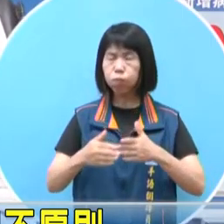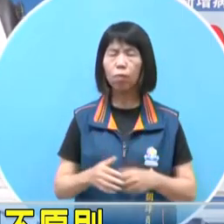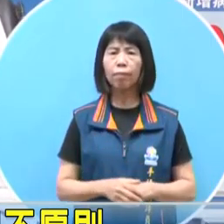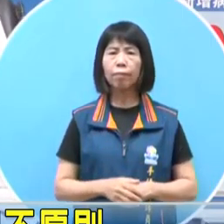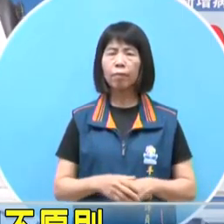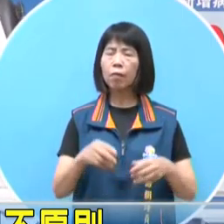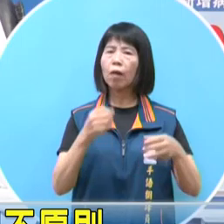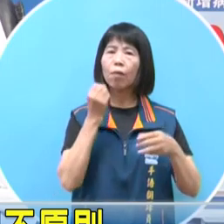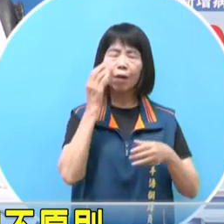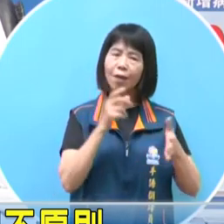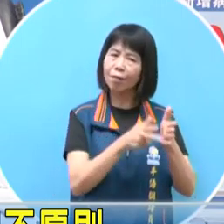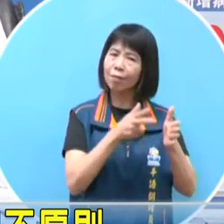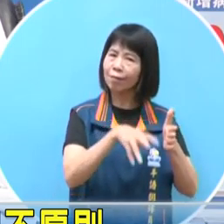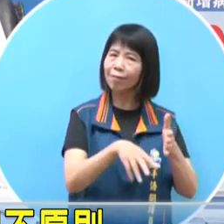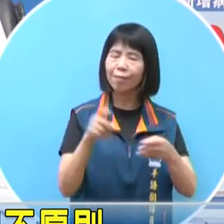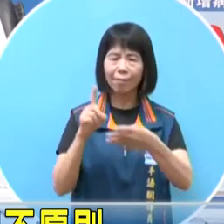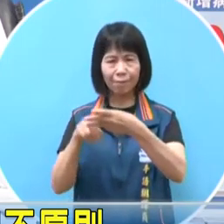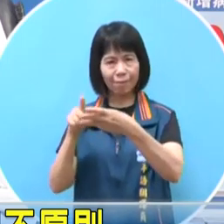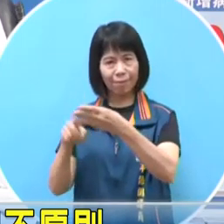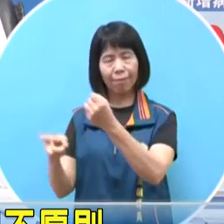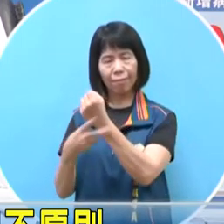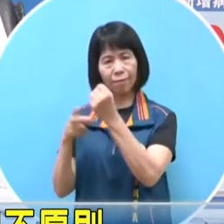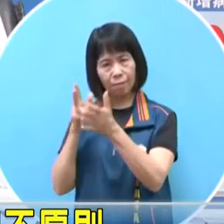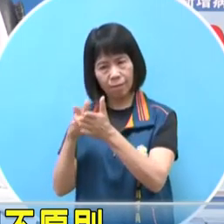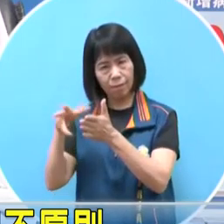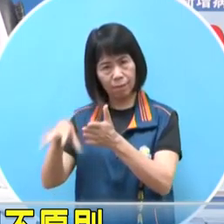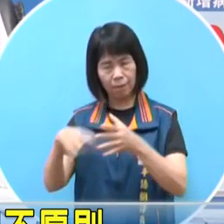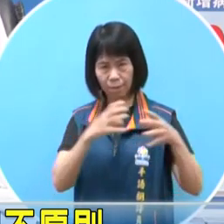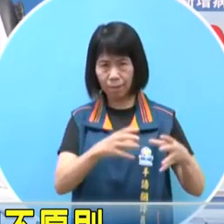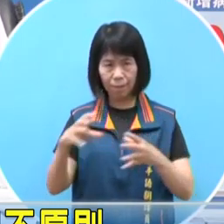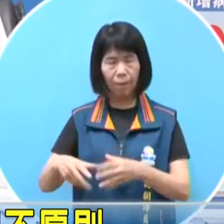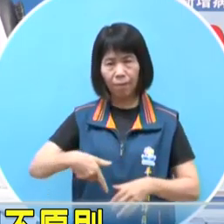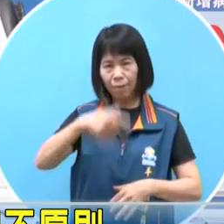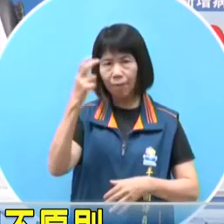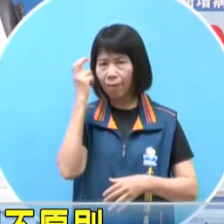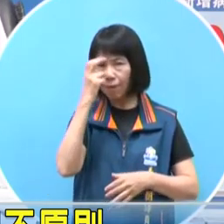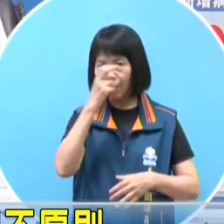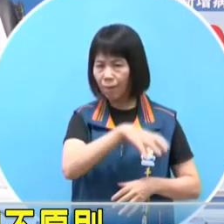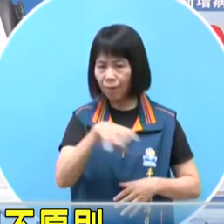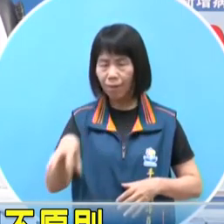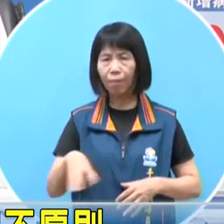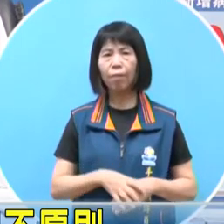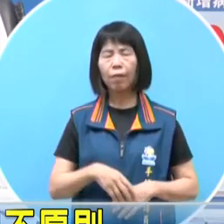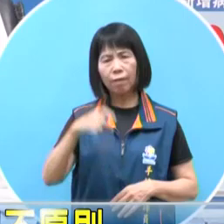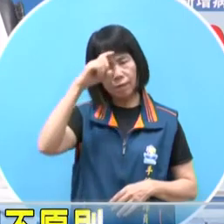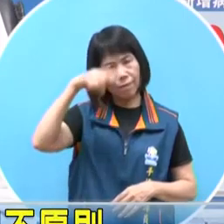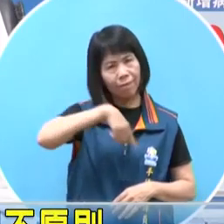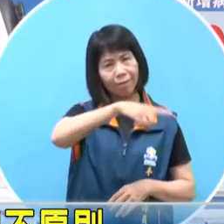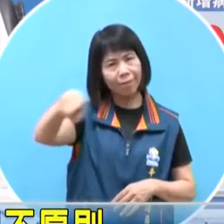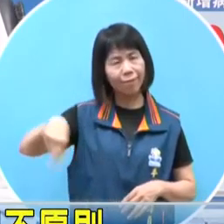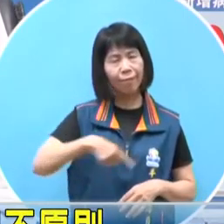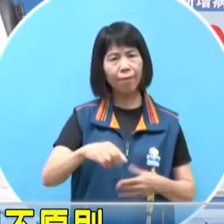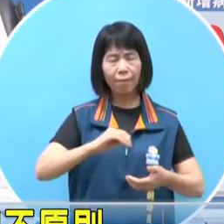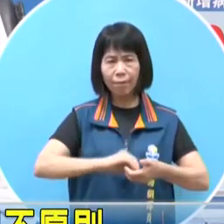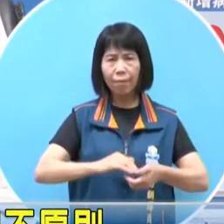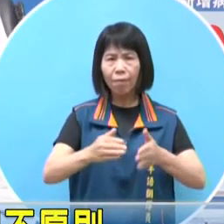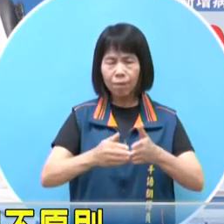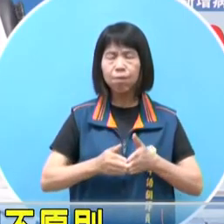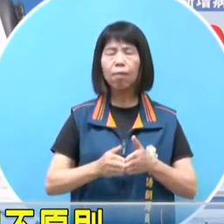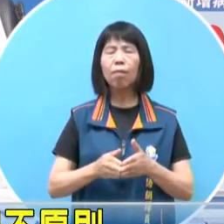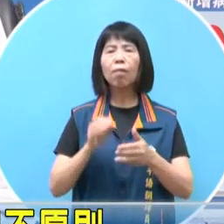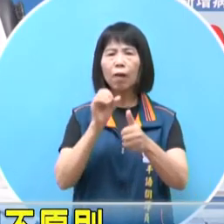里火车站也设置了快筛站，所以请各位乡亲、长辈、好朋友，一定要呼吁